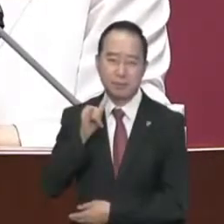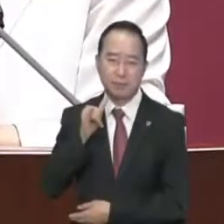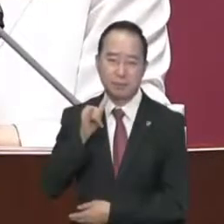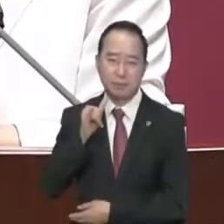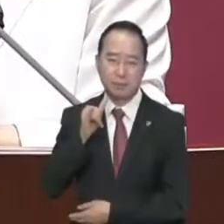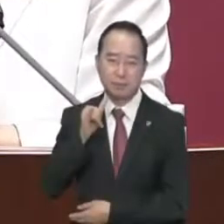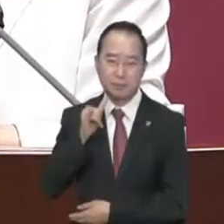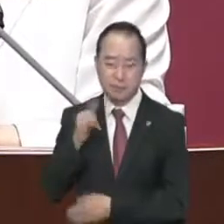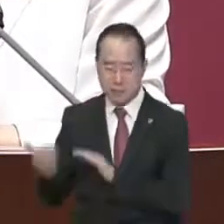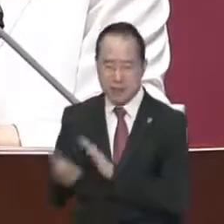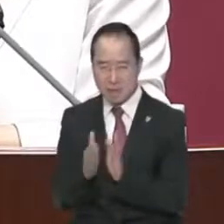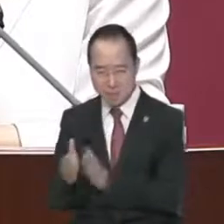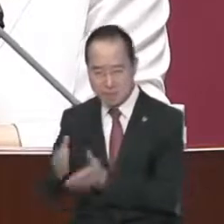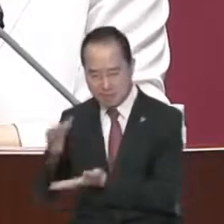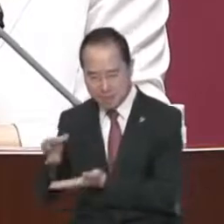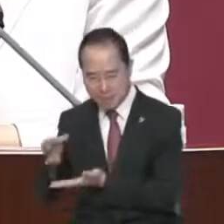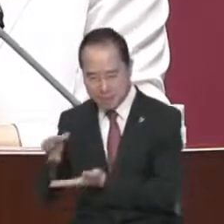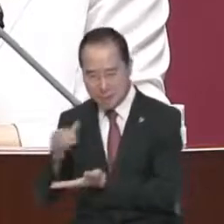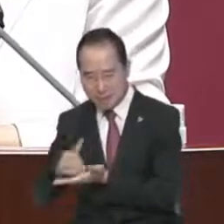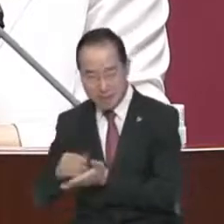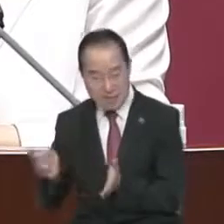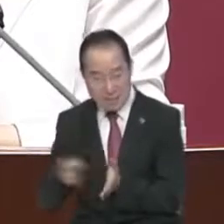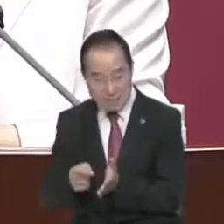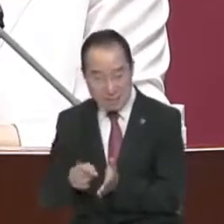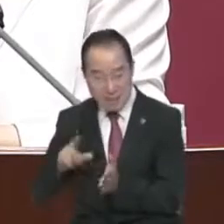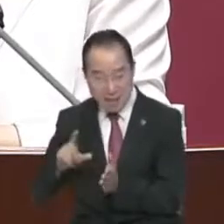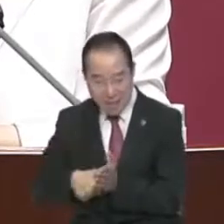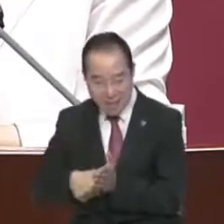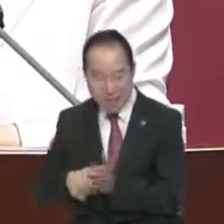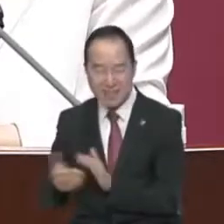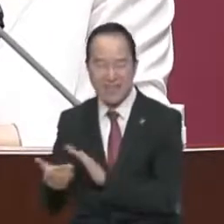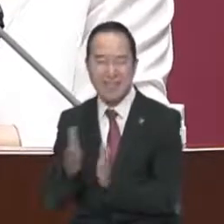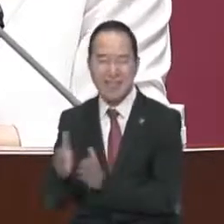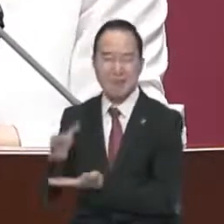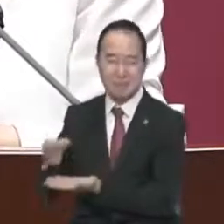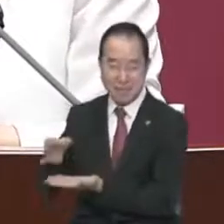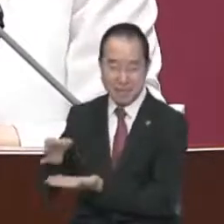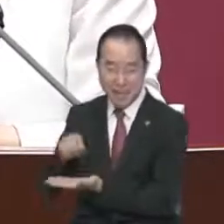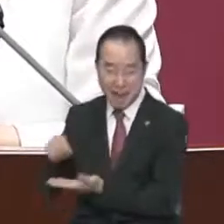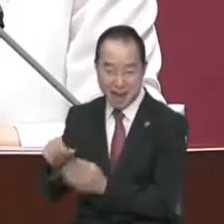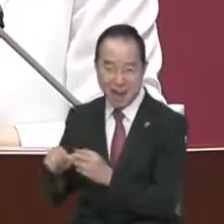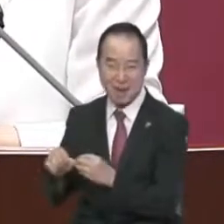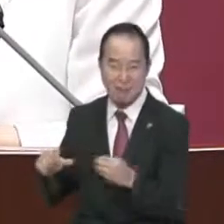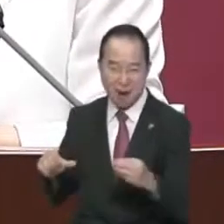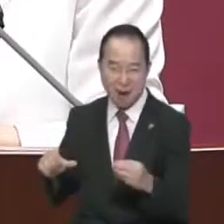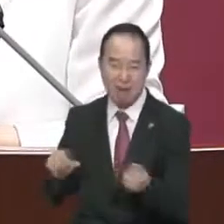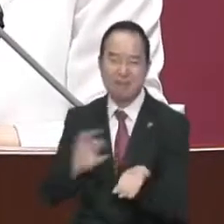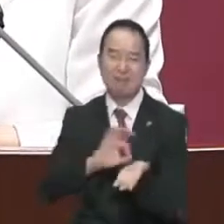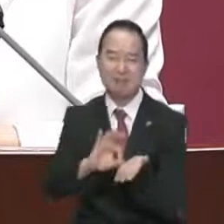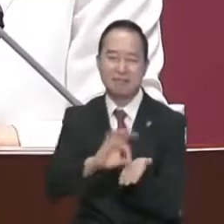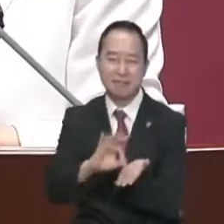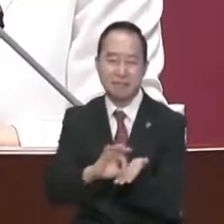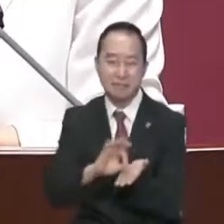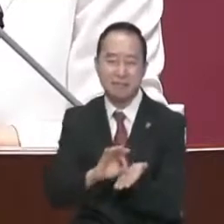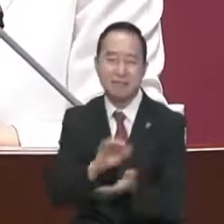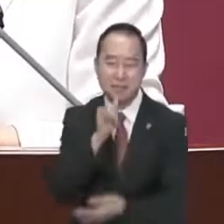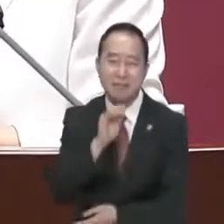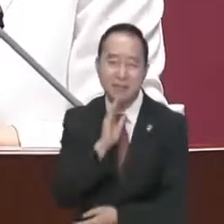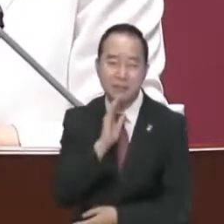예비비를 산정을 해서 급하게 필요할 때 예비비를 통해서 이제 필요한 지출을 하기는